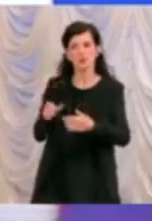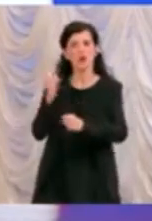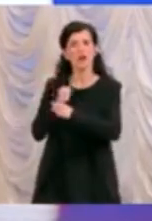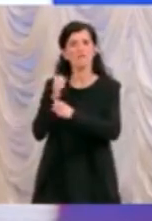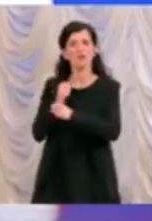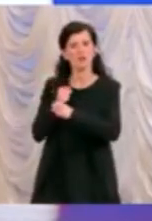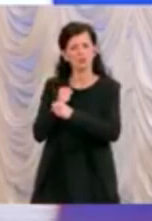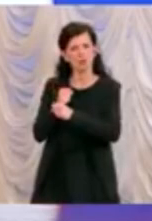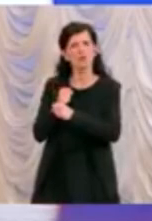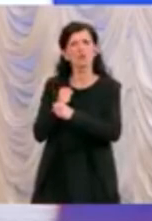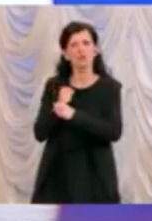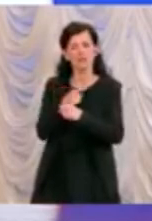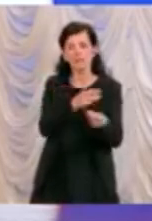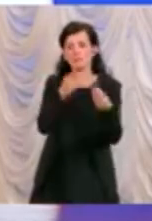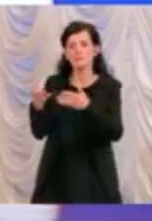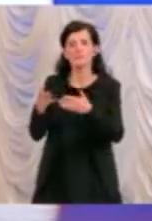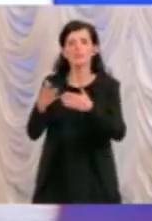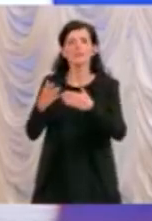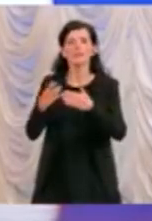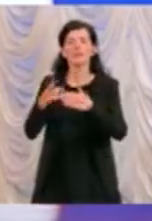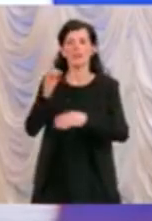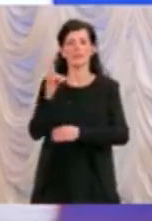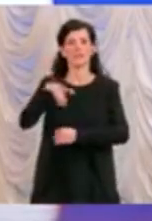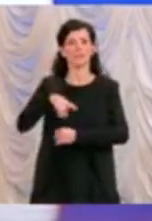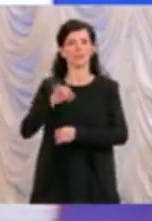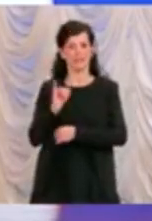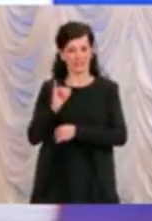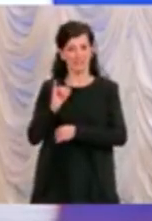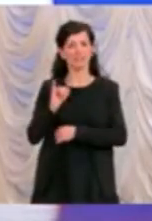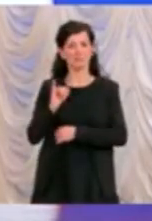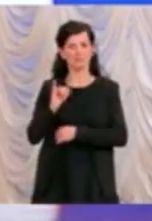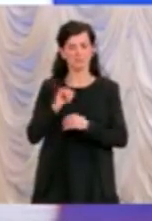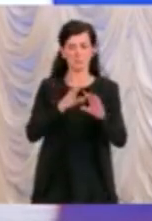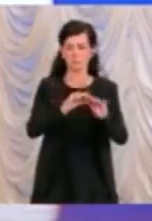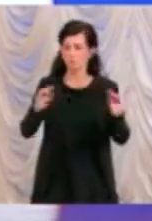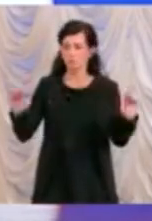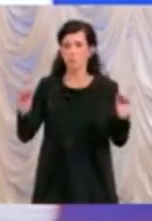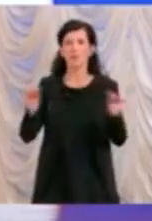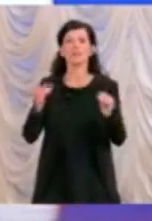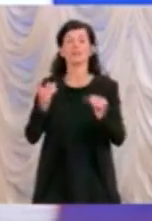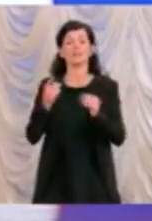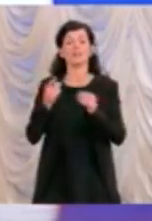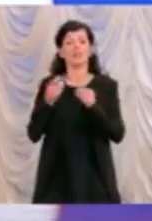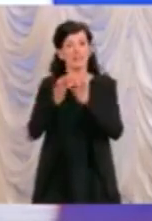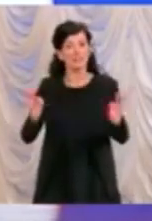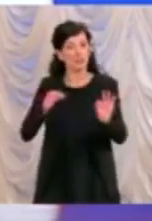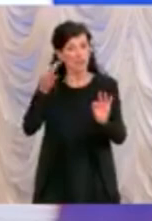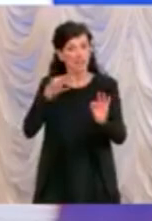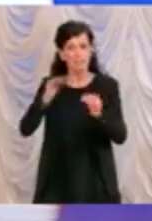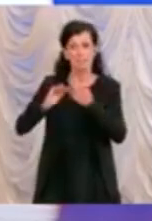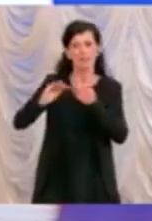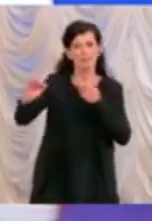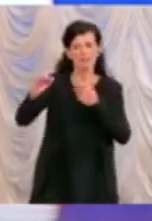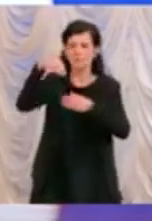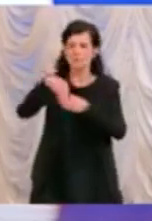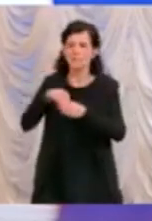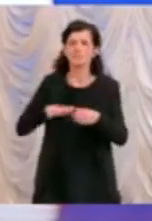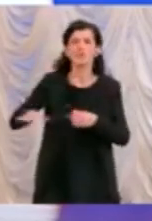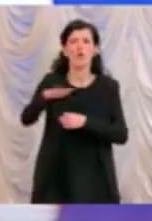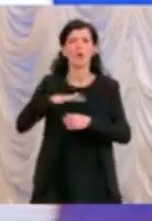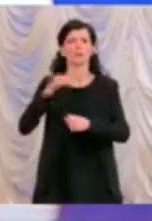rigorose misure di protezione delle quindi anche il rispetto delle distanze necessarie negli ambienti di lavoro